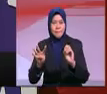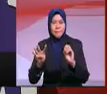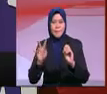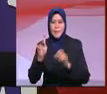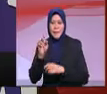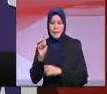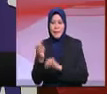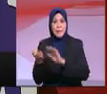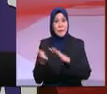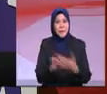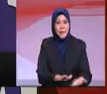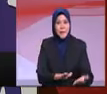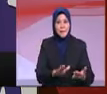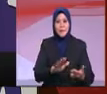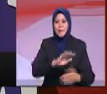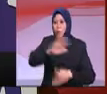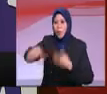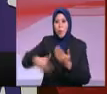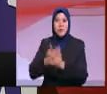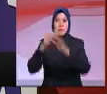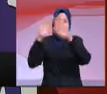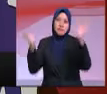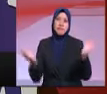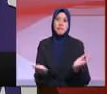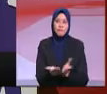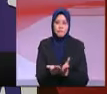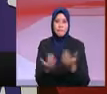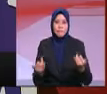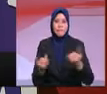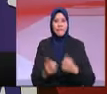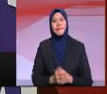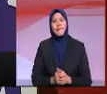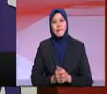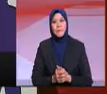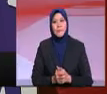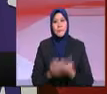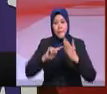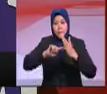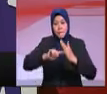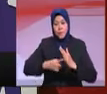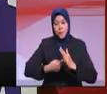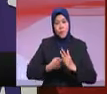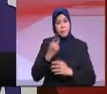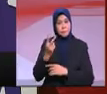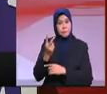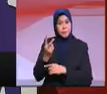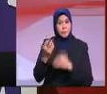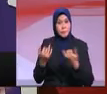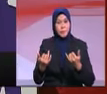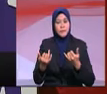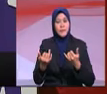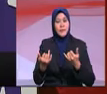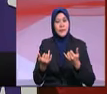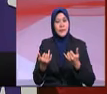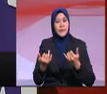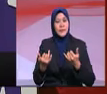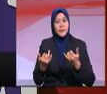0.024 kes kematian seluruh dunia. Jadi sekarang ini pada permulaan kita lihat ada